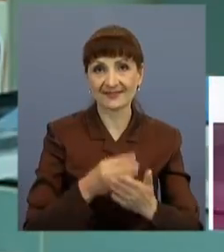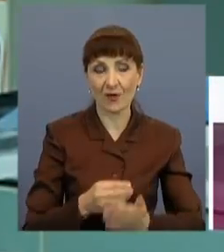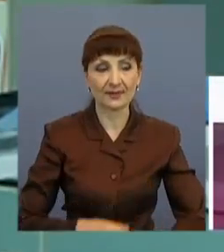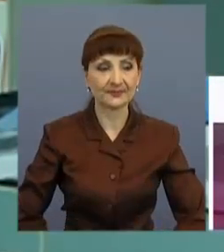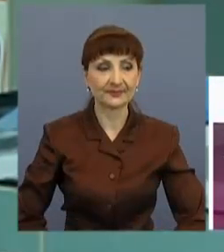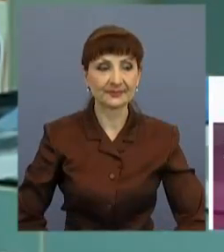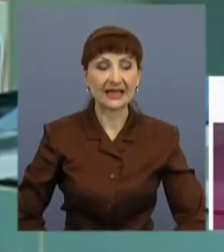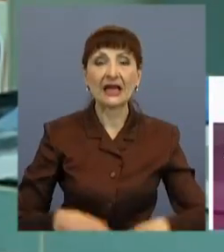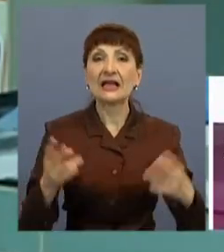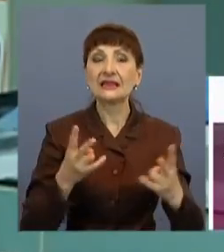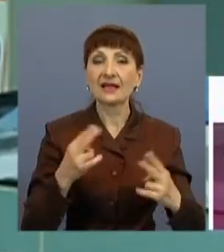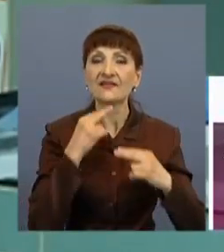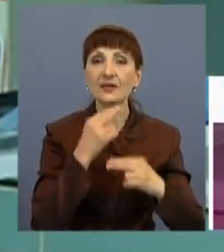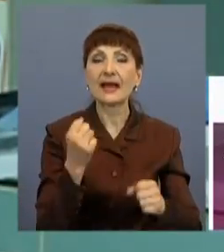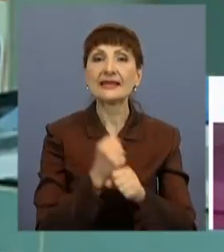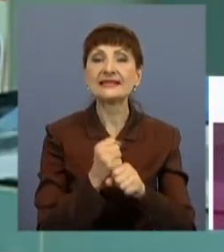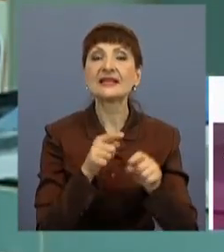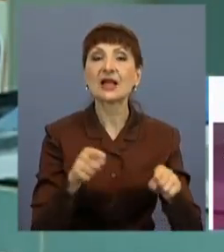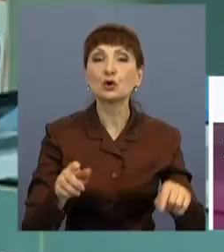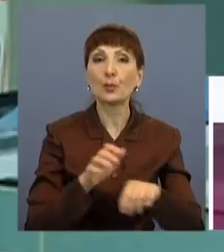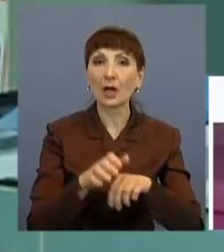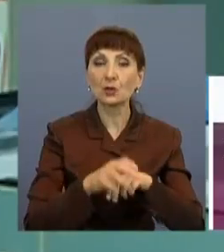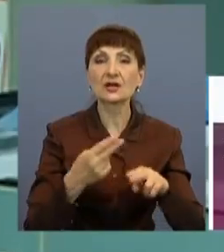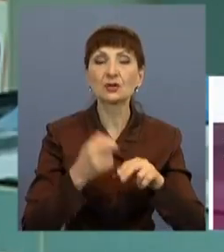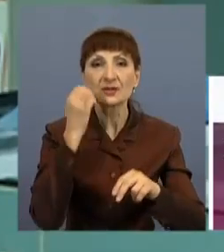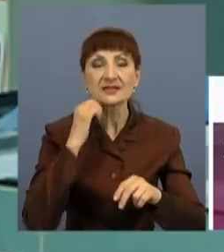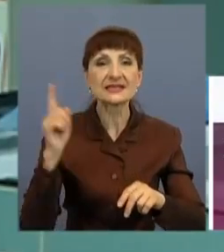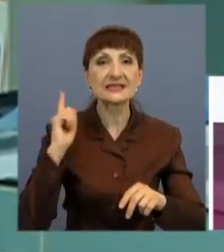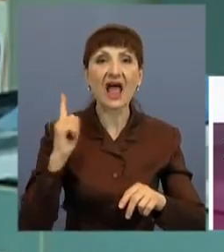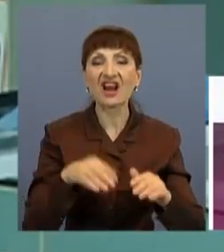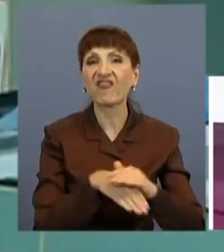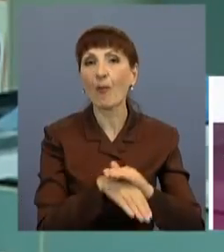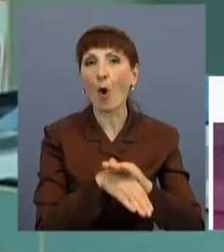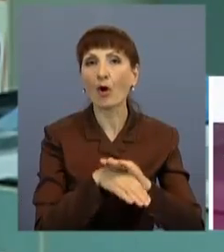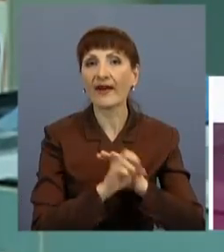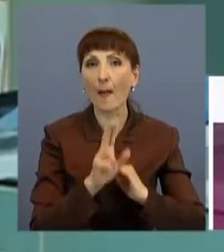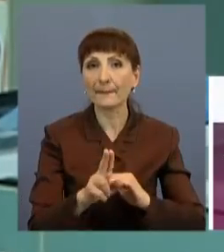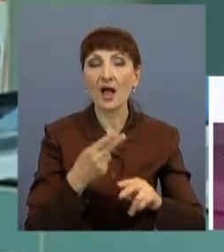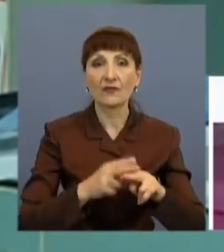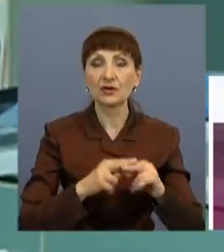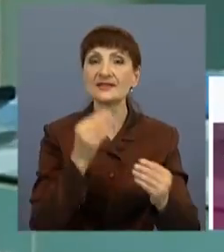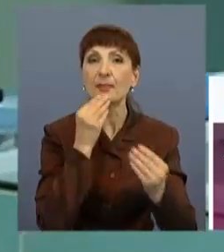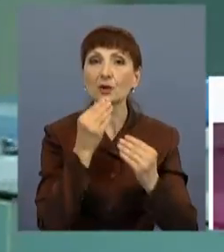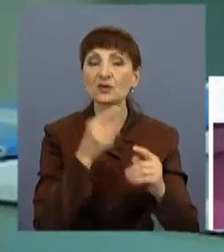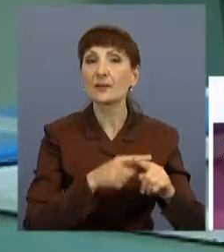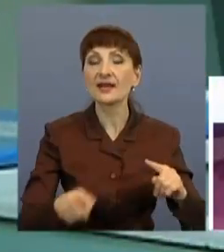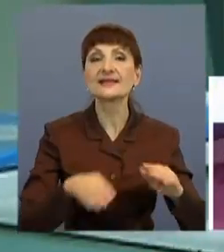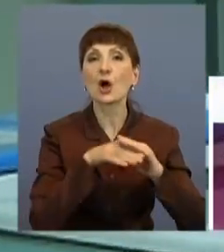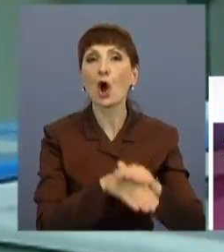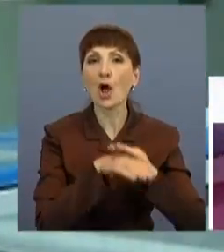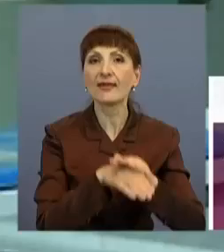Надо акцент делать на ту продукцию, которая старая, залежала в погребе. Вот эти продукты в процессе